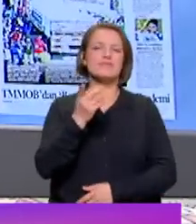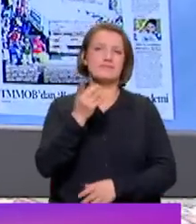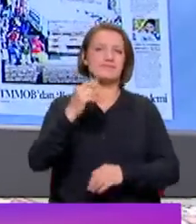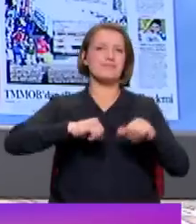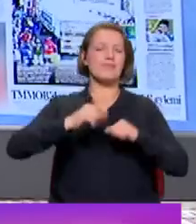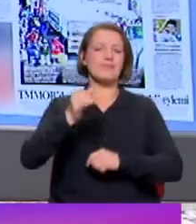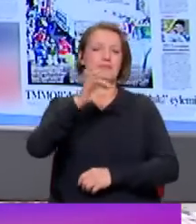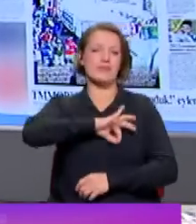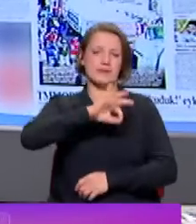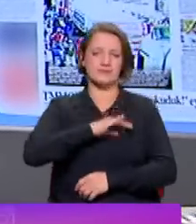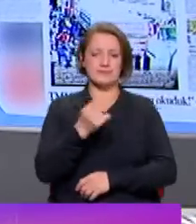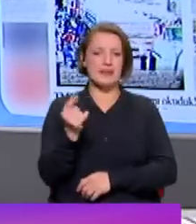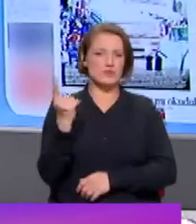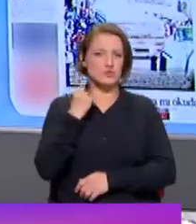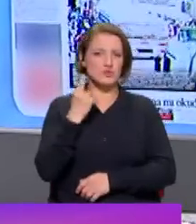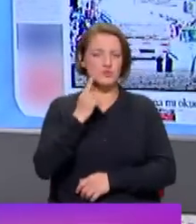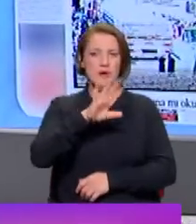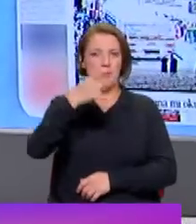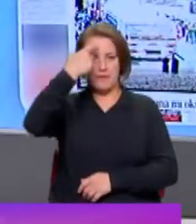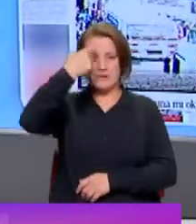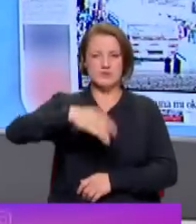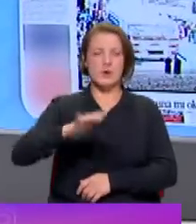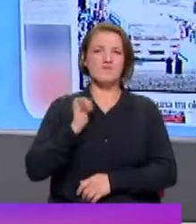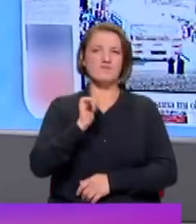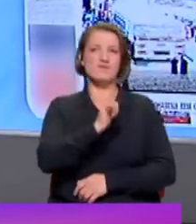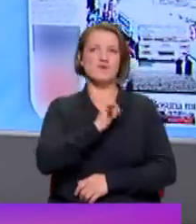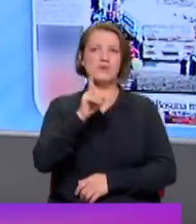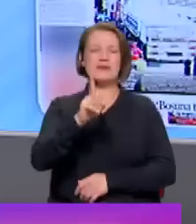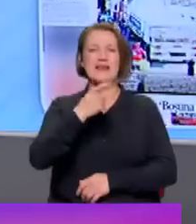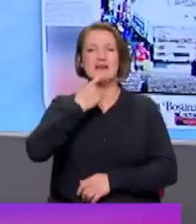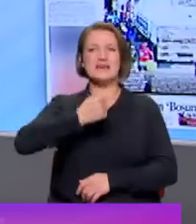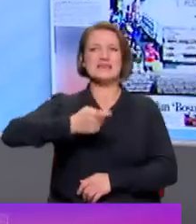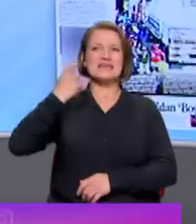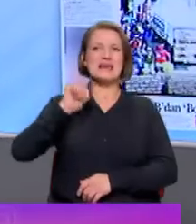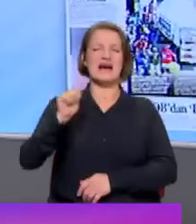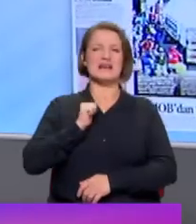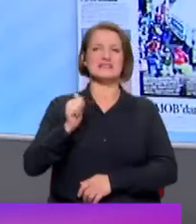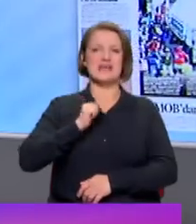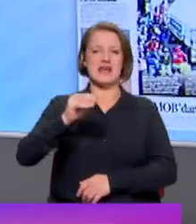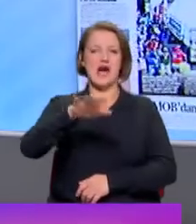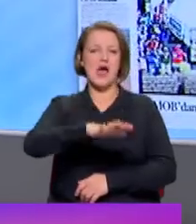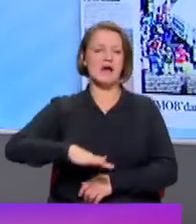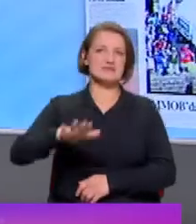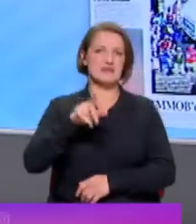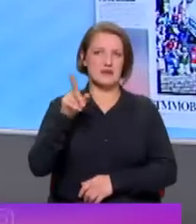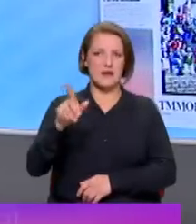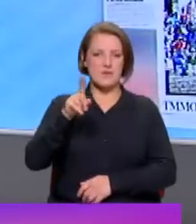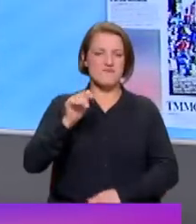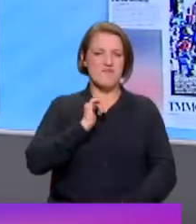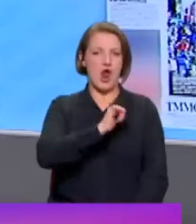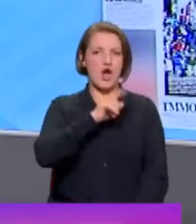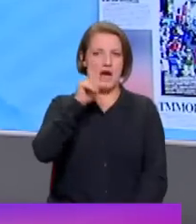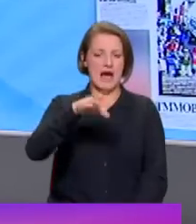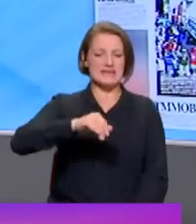koşanların kazandığı paraları duyunca Dudaklarınız uçukluyor Florya'da bir eski ask arazi bu askeri